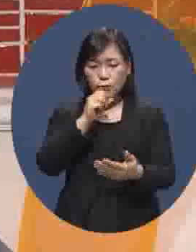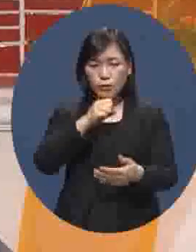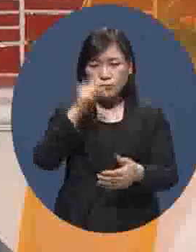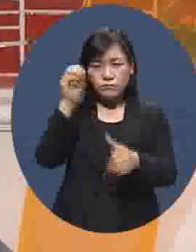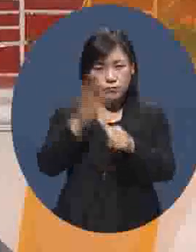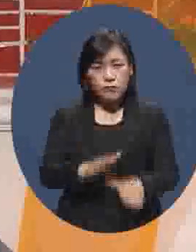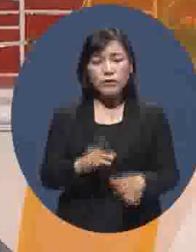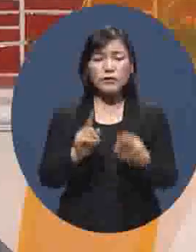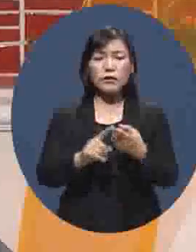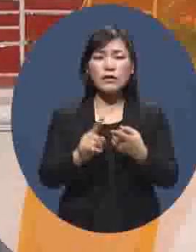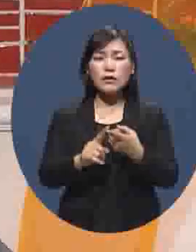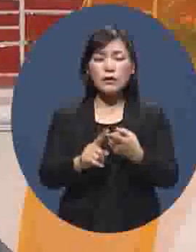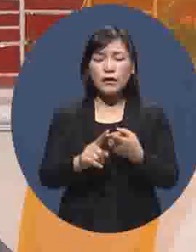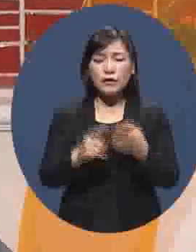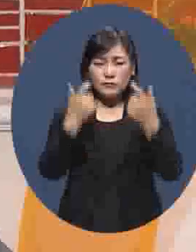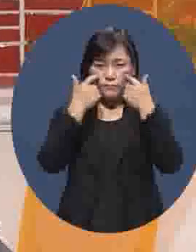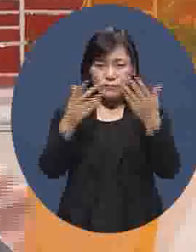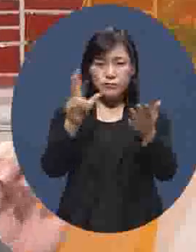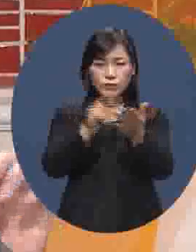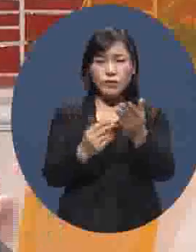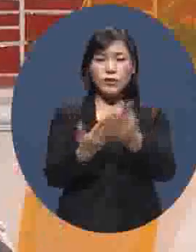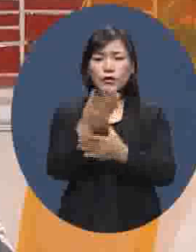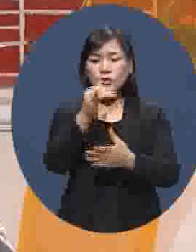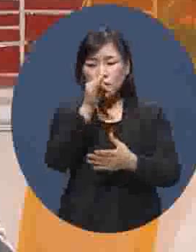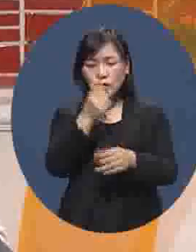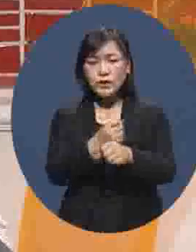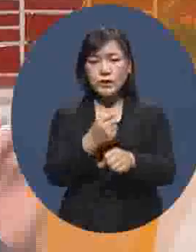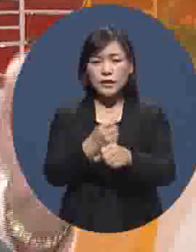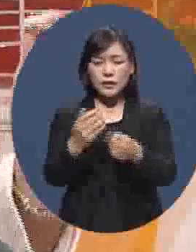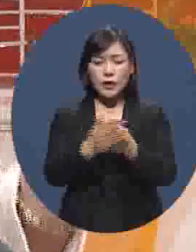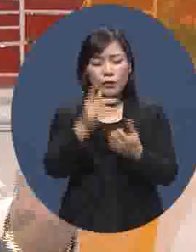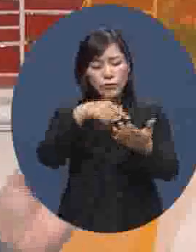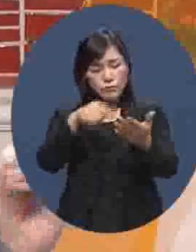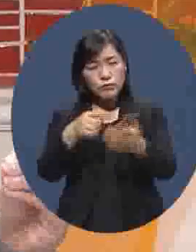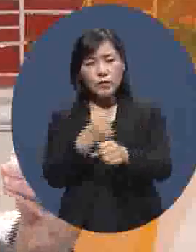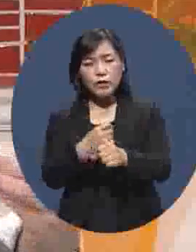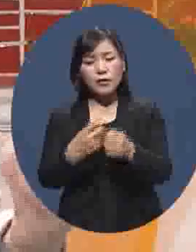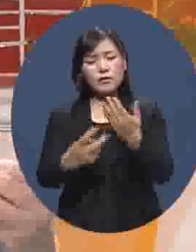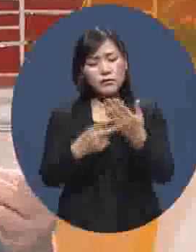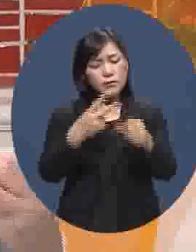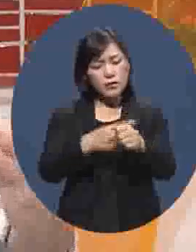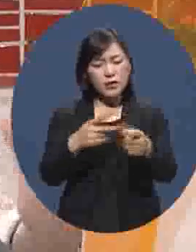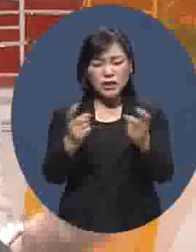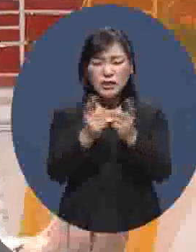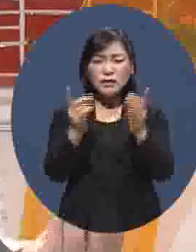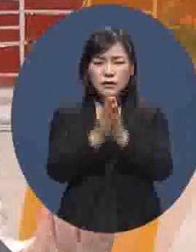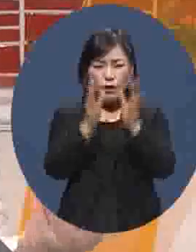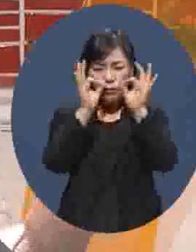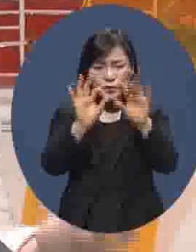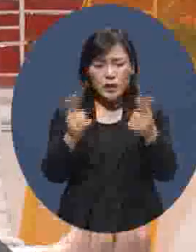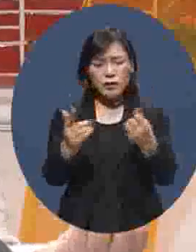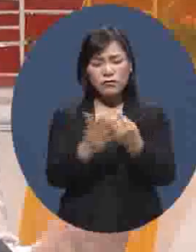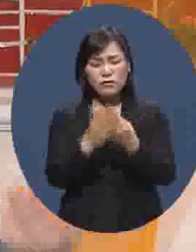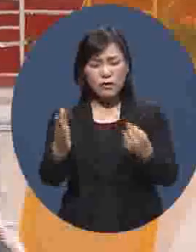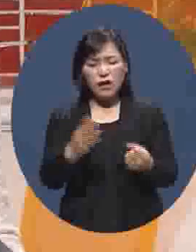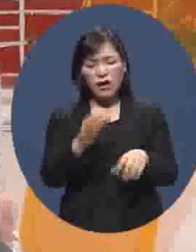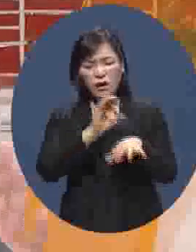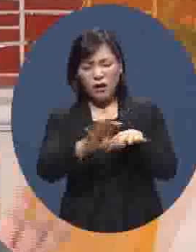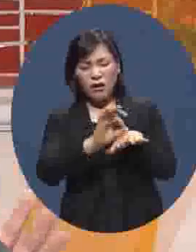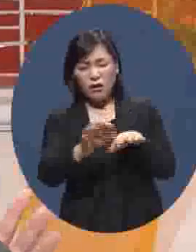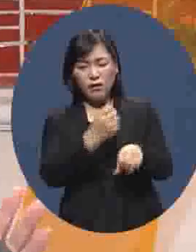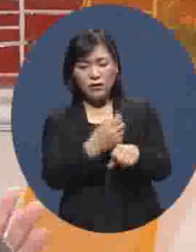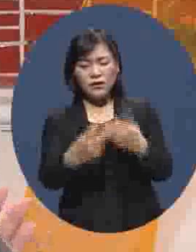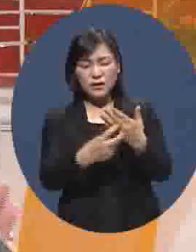이건 확실히 문제가 있다라고 나오는 게 스크리닝 수준이니까 그걸 의사 선생님이 직접 봐주시지 않는다고 성의가 없다고 생각하시면